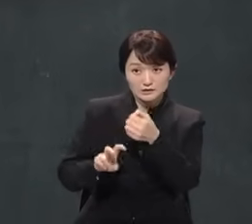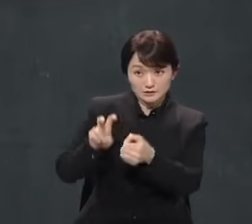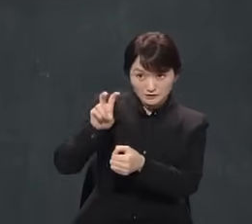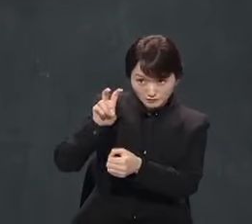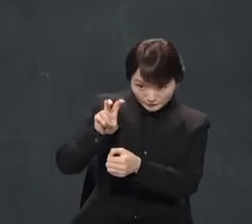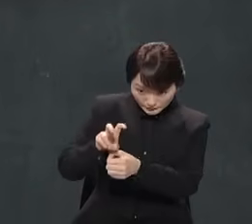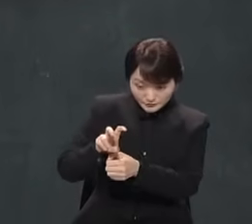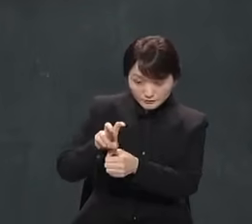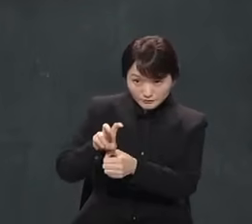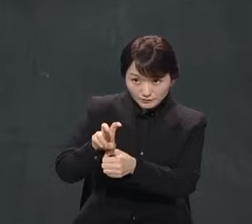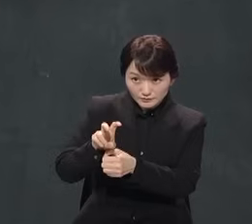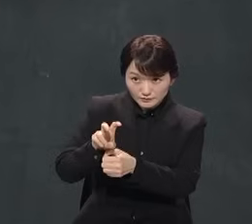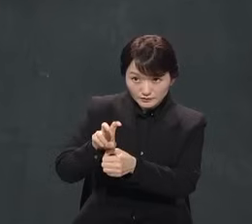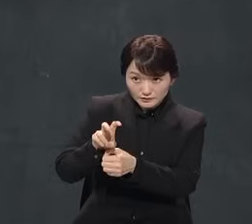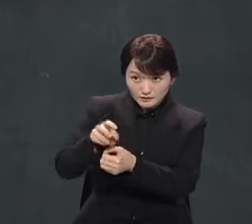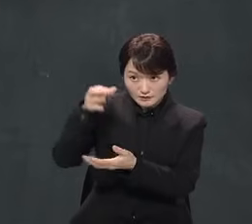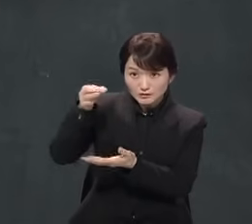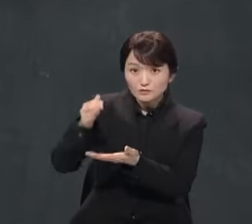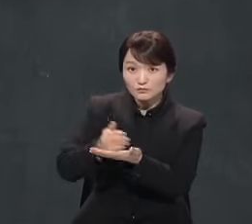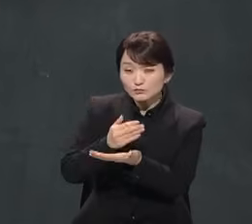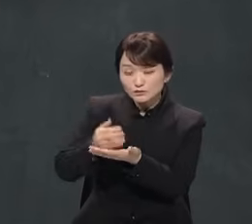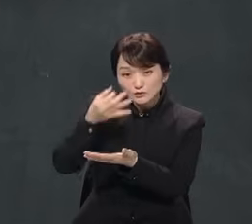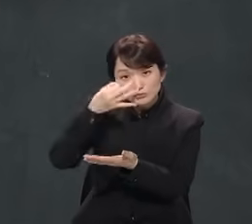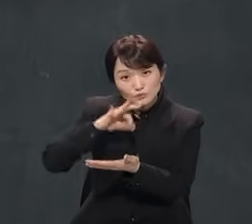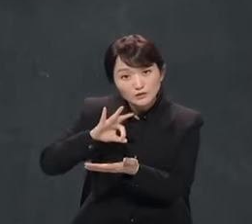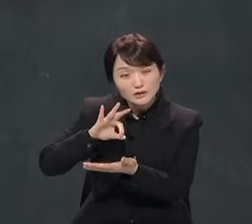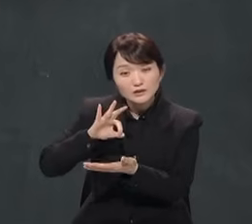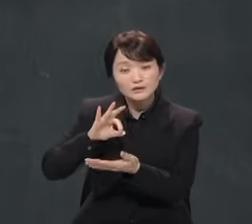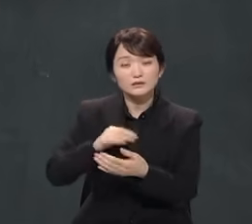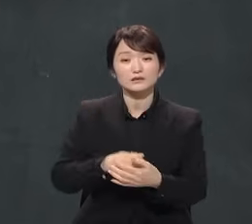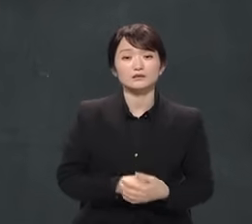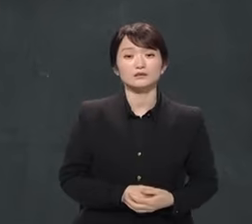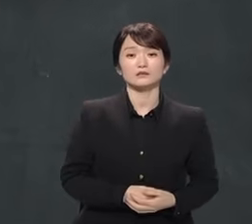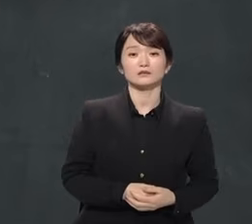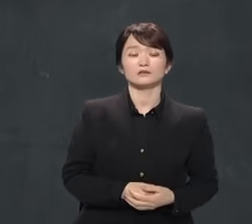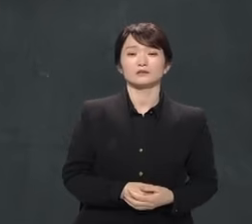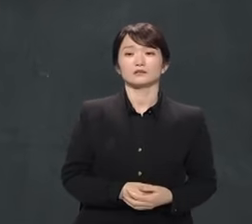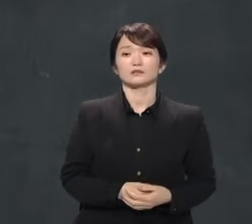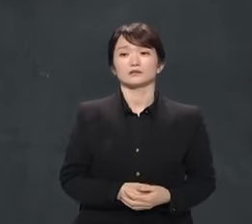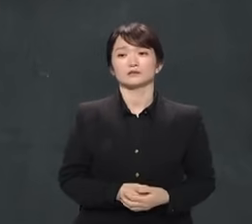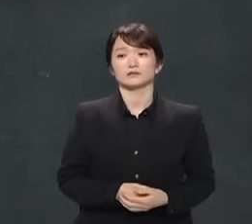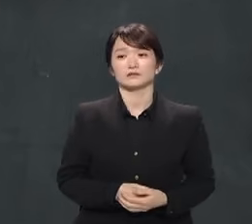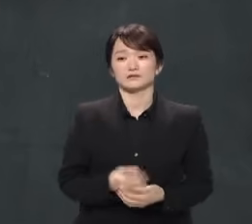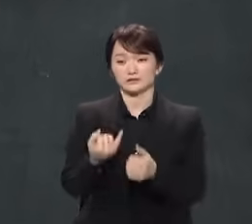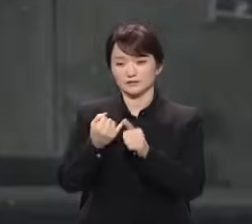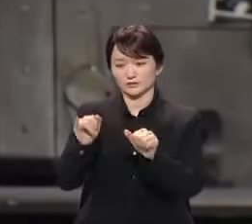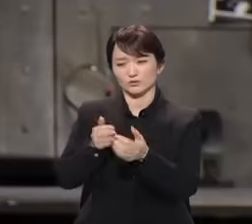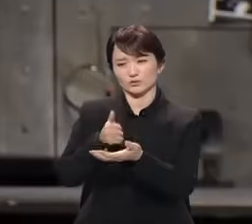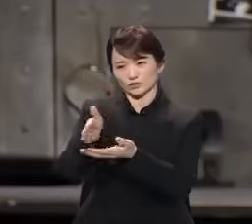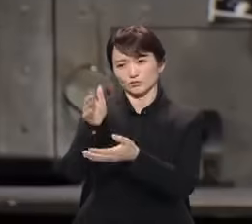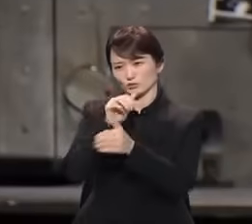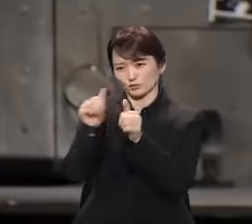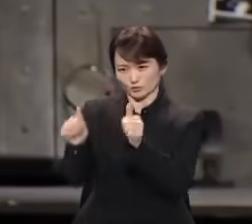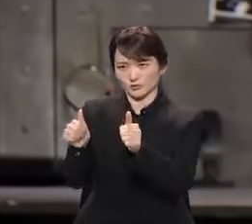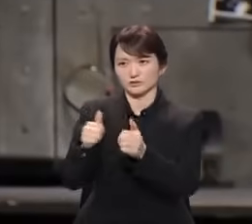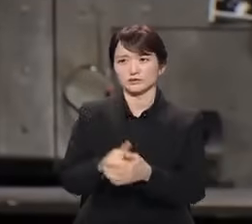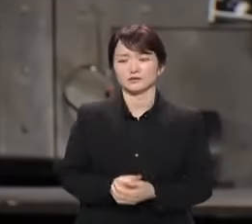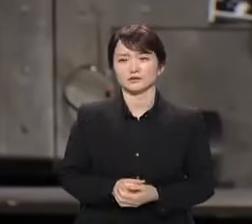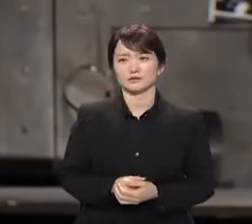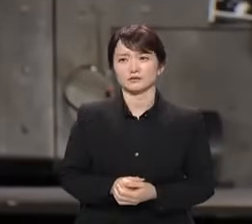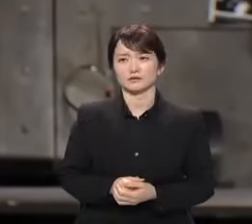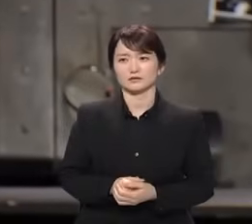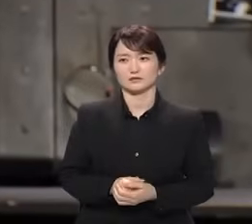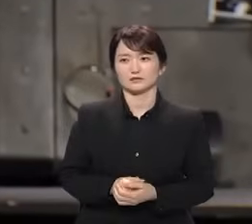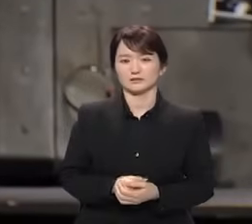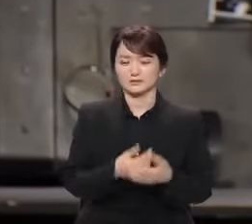재산 분할이 유리할까? 지금 이걸 고민하고 계십니다. 그러니까 저희도 뭐 이혼 전문 변호사라고 얘기를 하지만 이제 밖에서 예의를